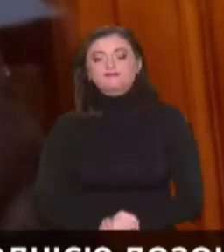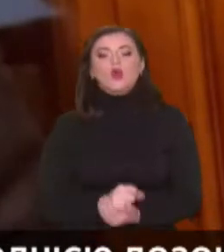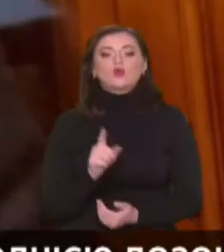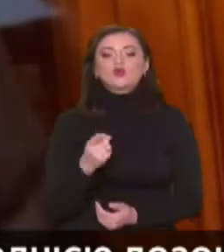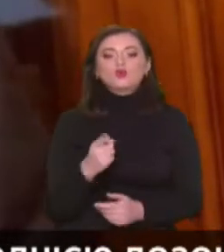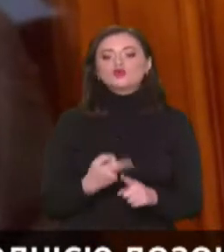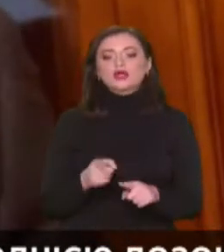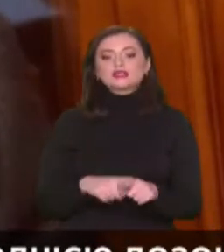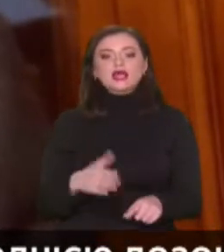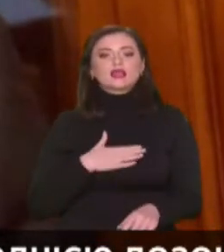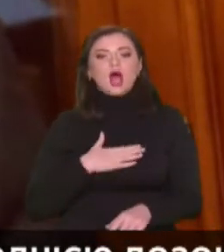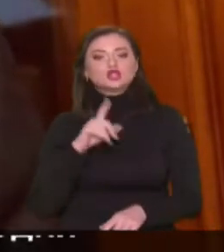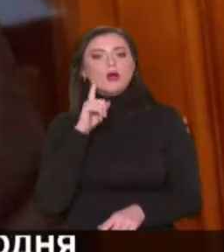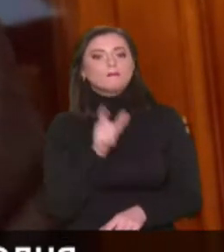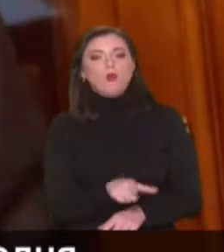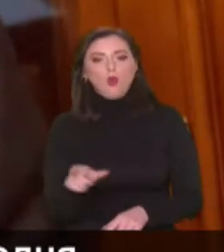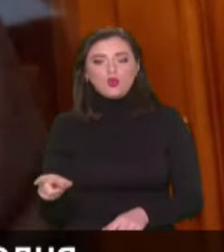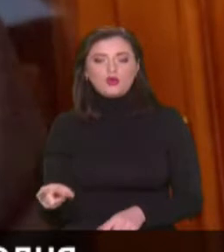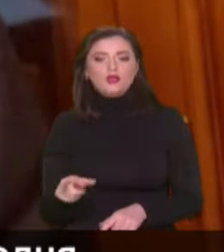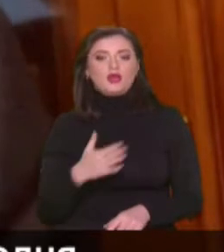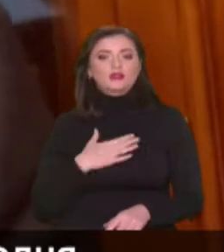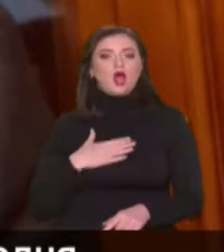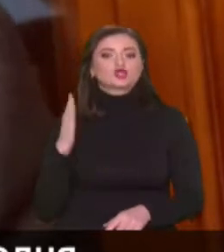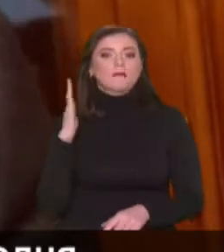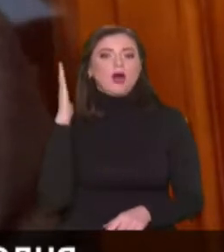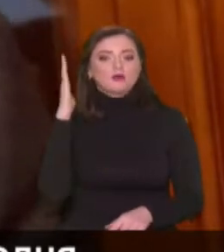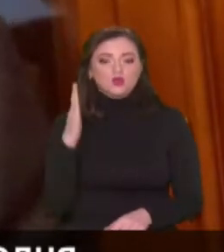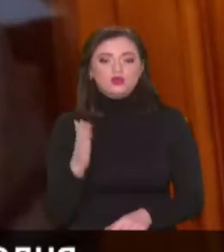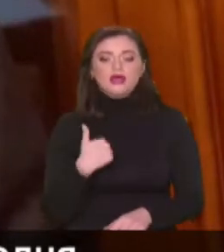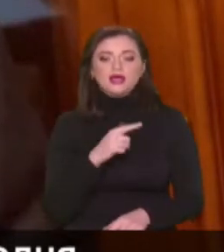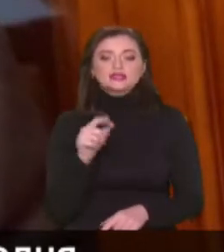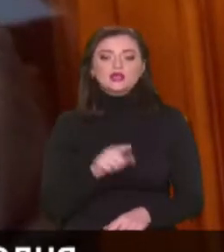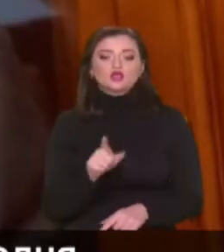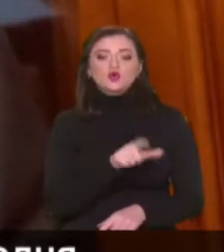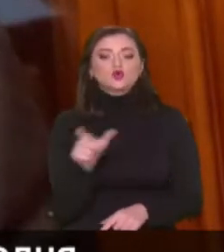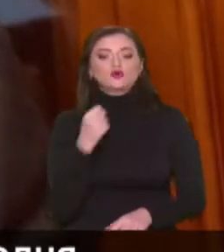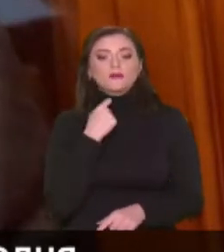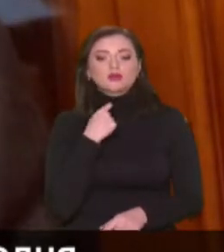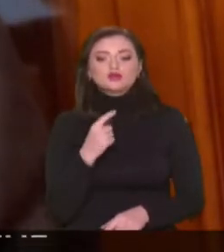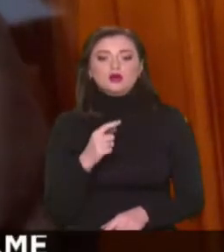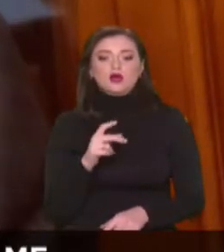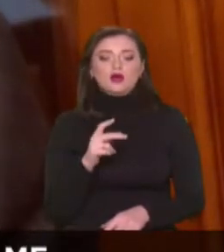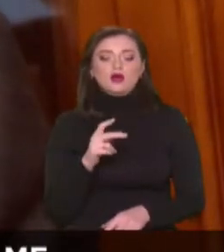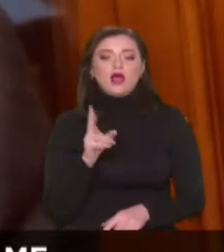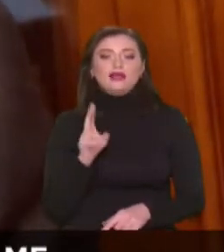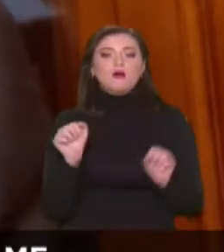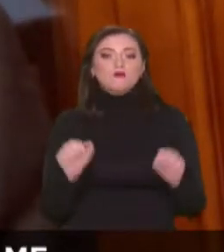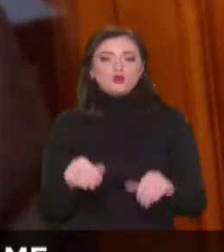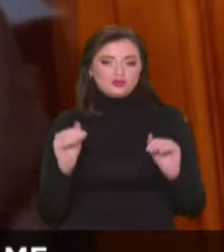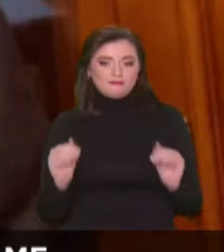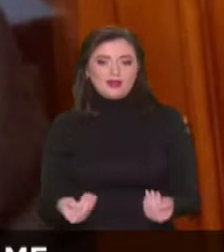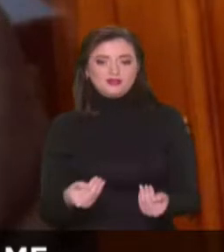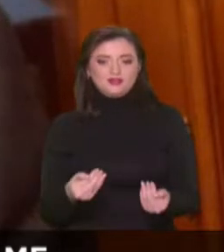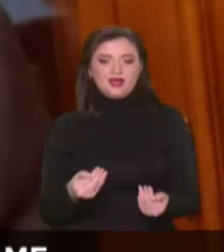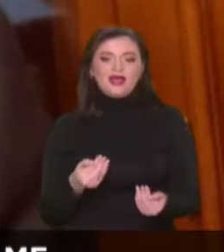це наша молодь, це наше майбутнє. Я за те, щоб люди п'ячили, як умога менше. І це для мене